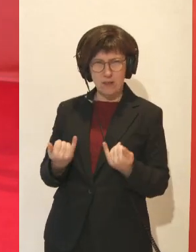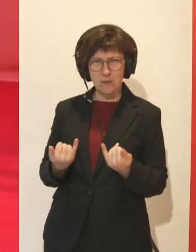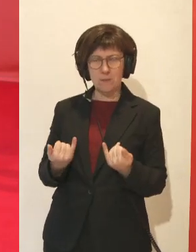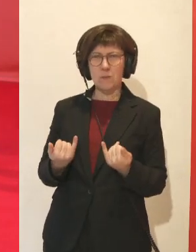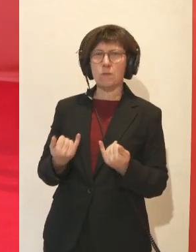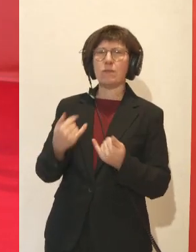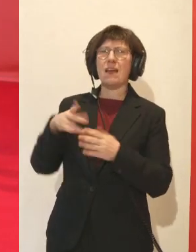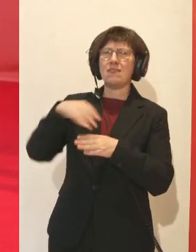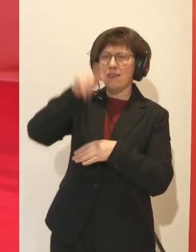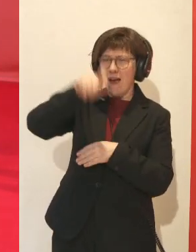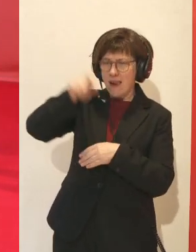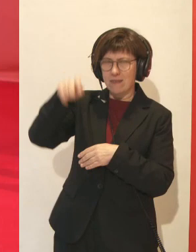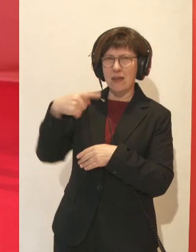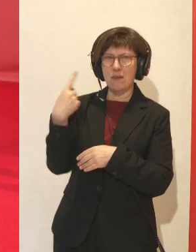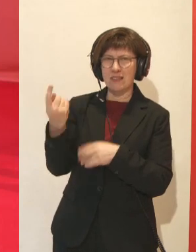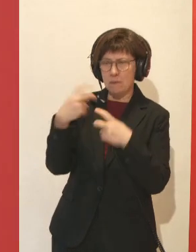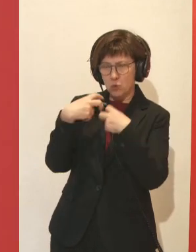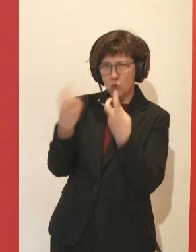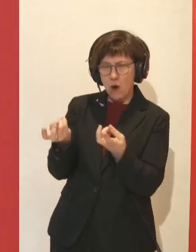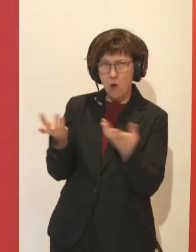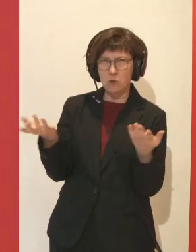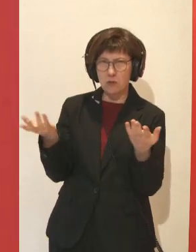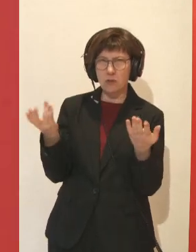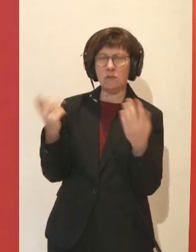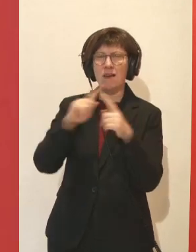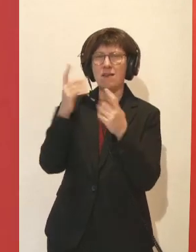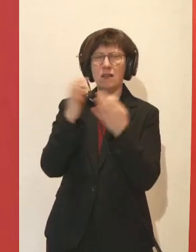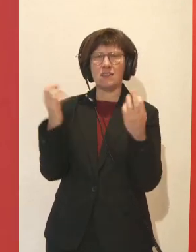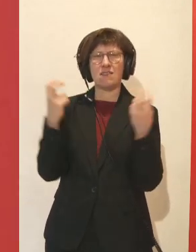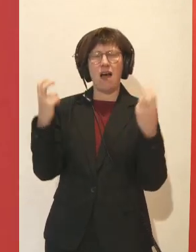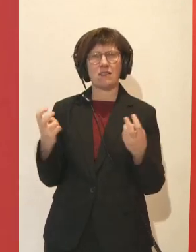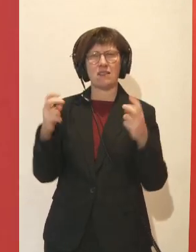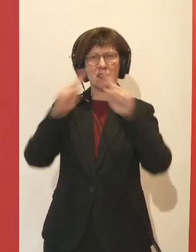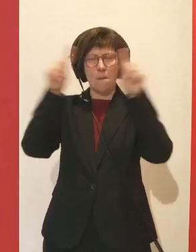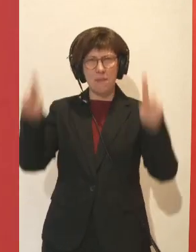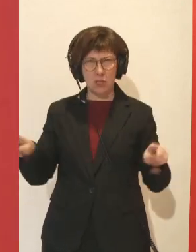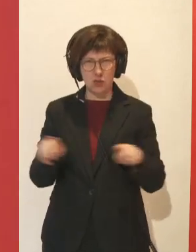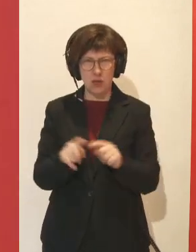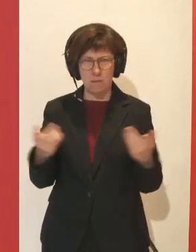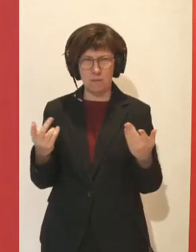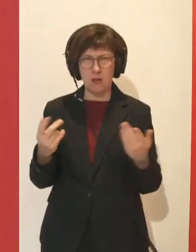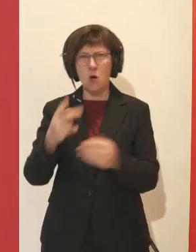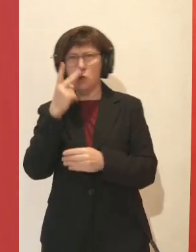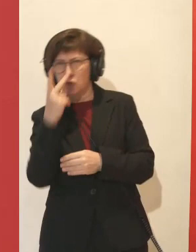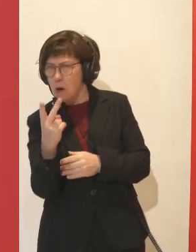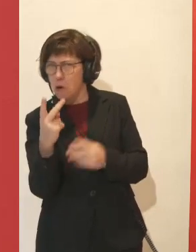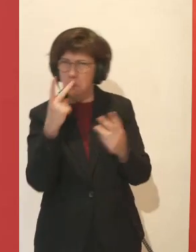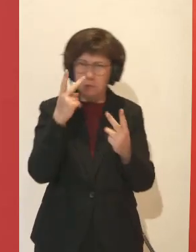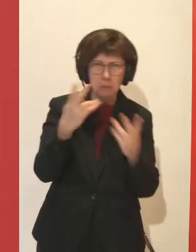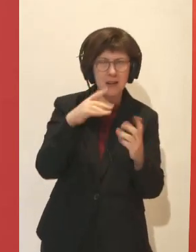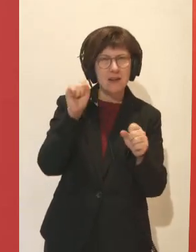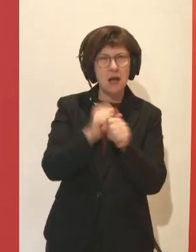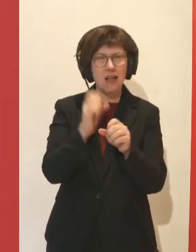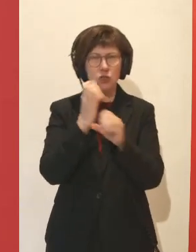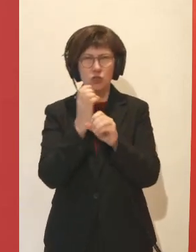Unsere Teilnehmerinnen und Teilnehmer zu Hause, die sitzen den ganzen Tag vor einem Bildschirm und teilweise genau gucken sie zu, aber können sich auch über den